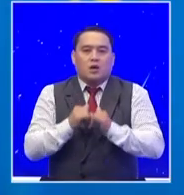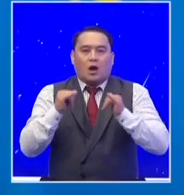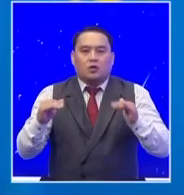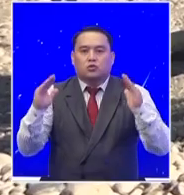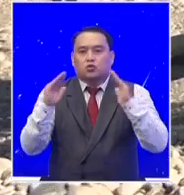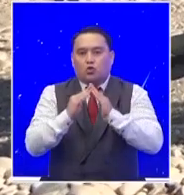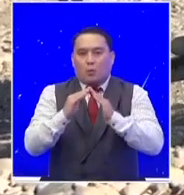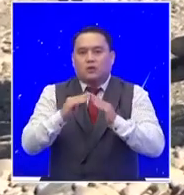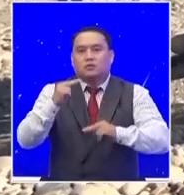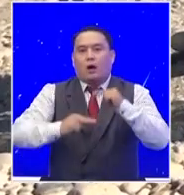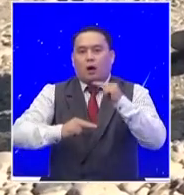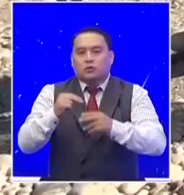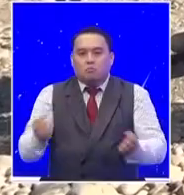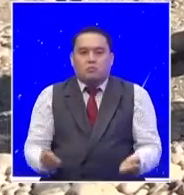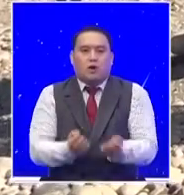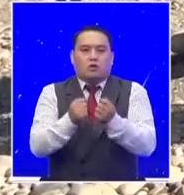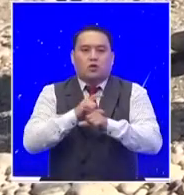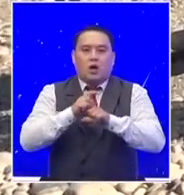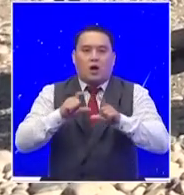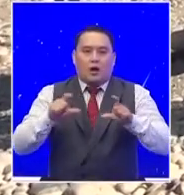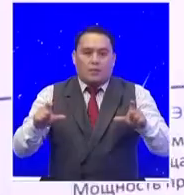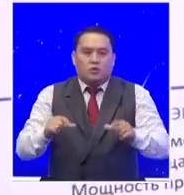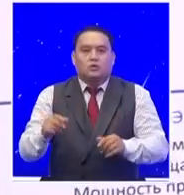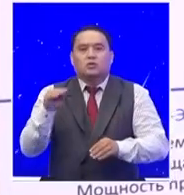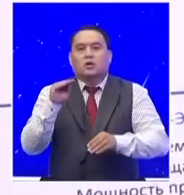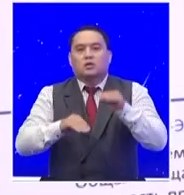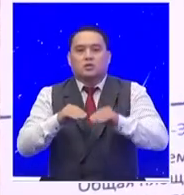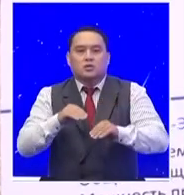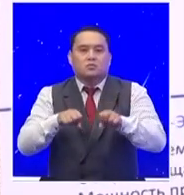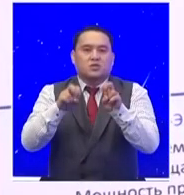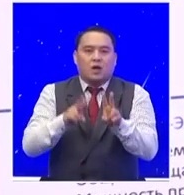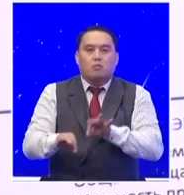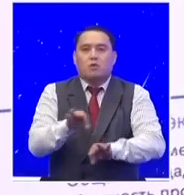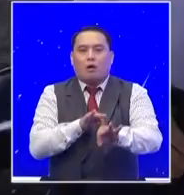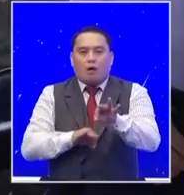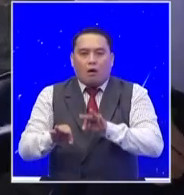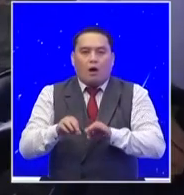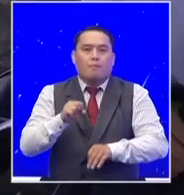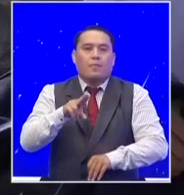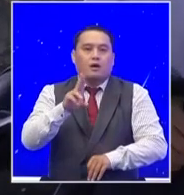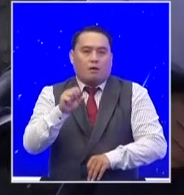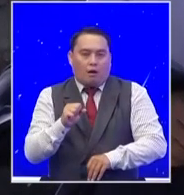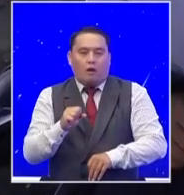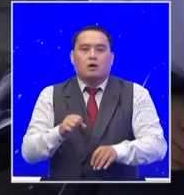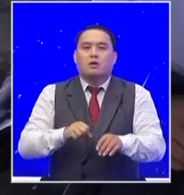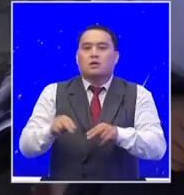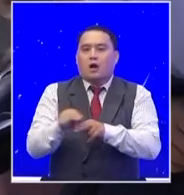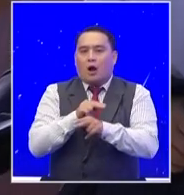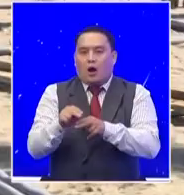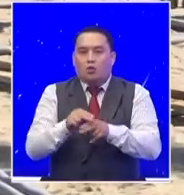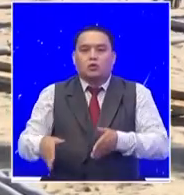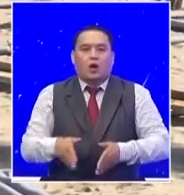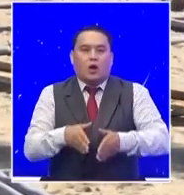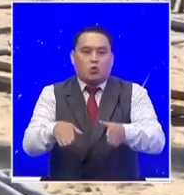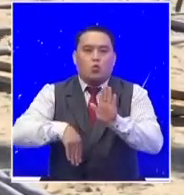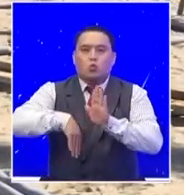жилищного строительства. Оказана поддержка объектам МСБ, разработан национальный проект по развитию АПК, пройдут реконструкцию республиканские